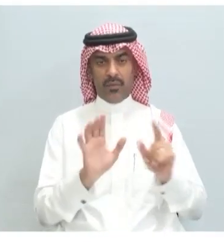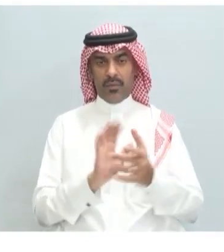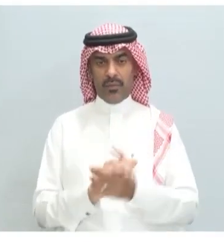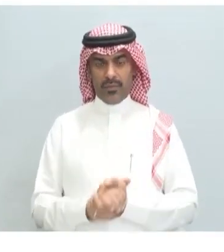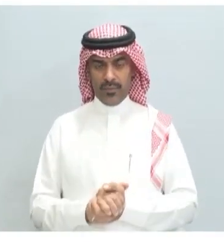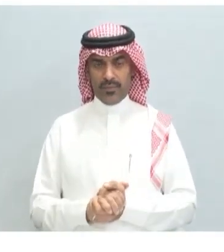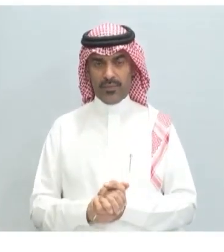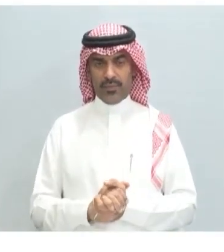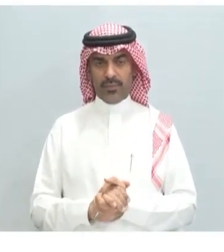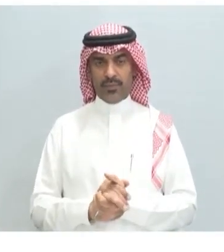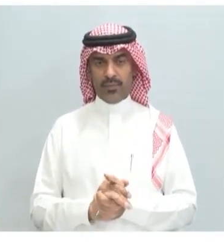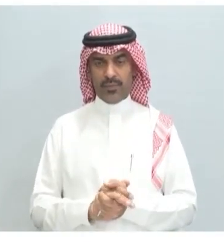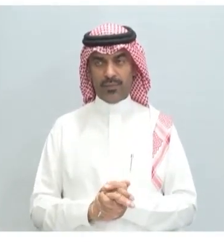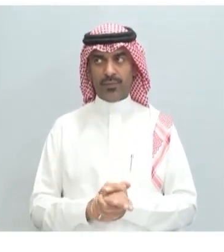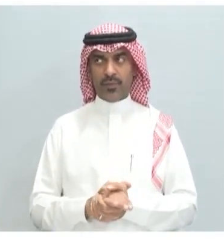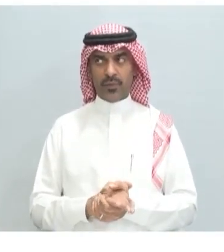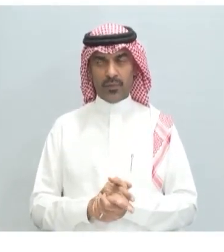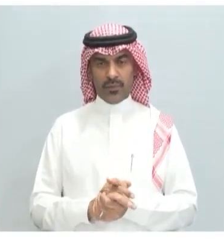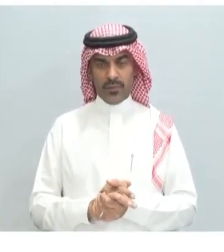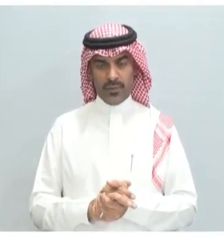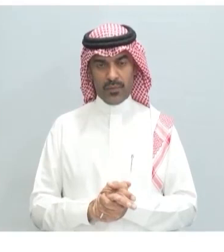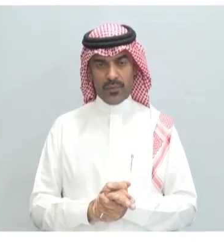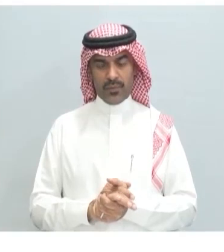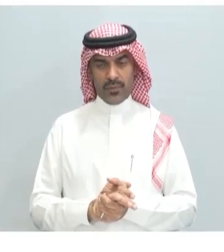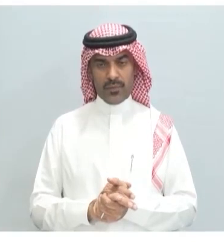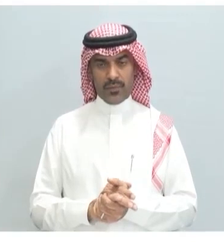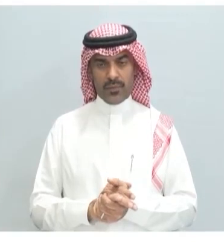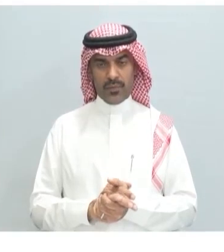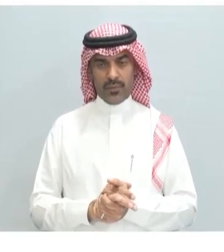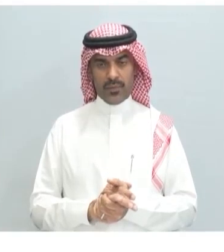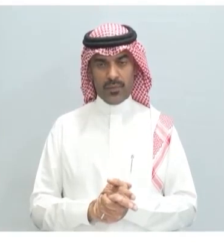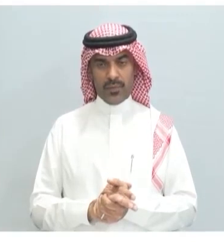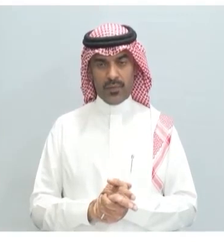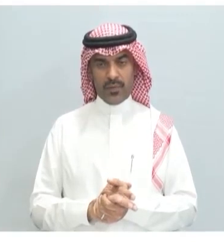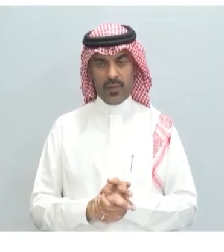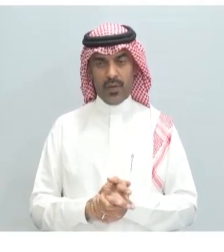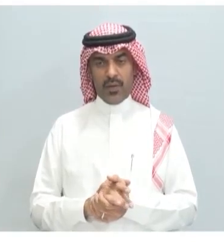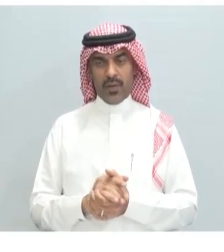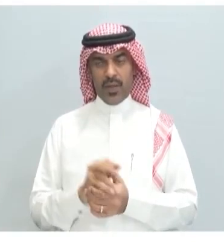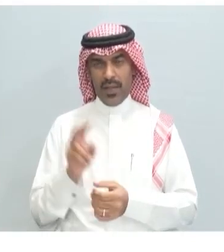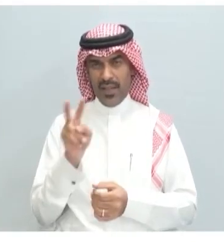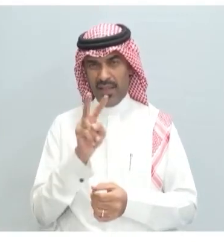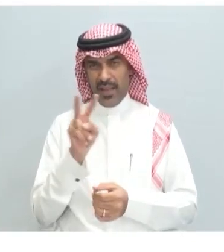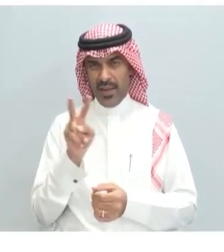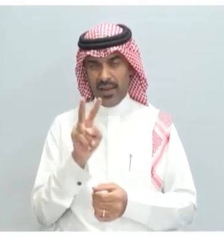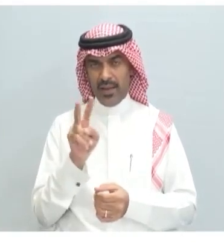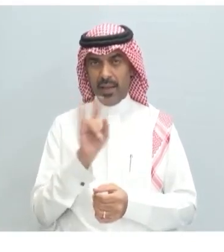بس ندور اي واحده يعني خلاص تصير الحادثتين غير متنافيين فنقول هنا